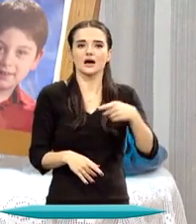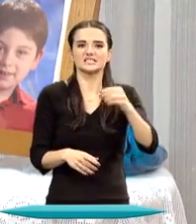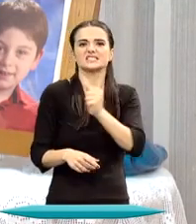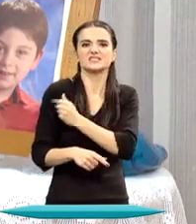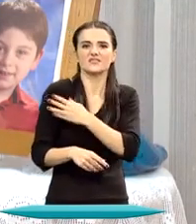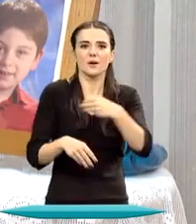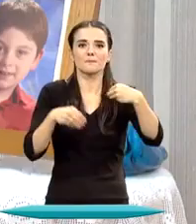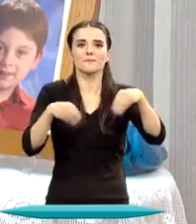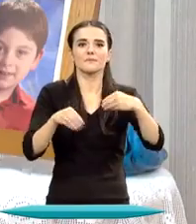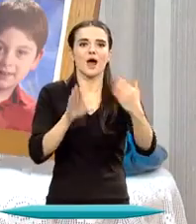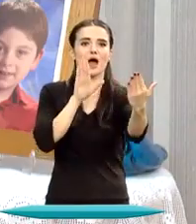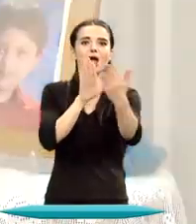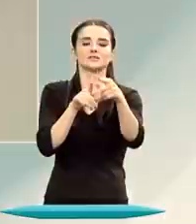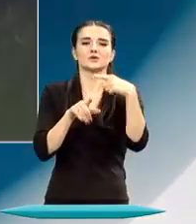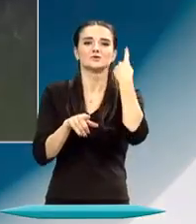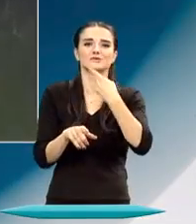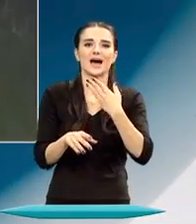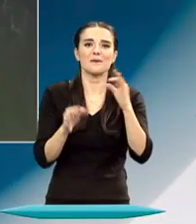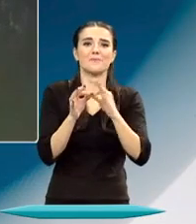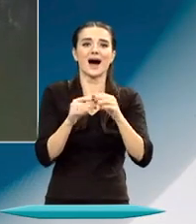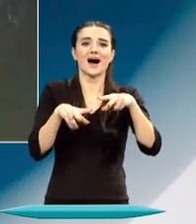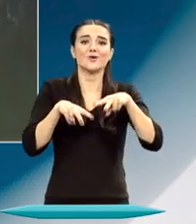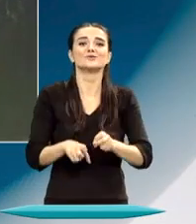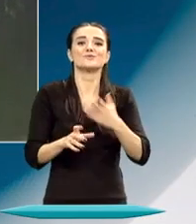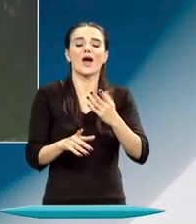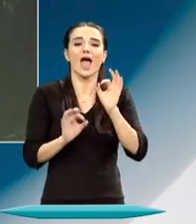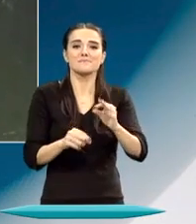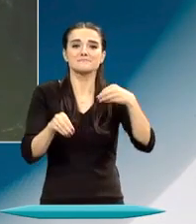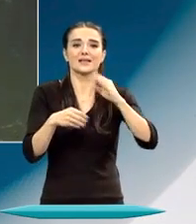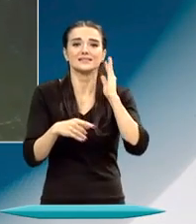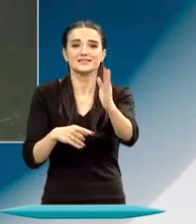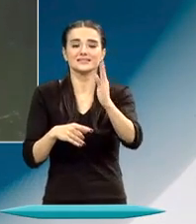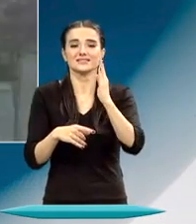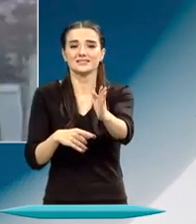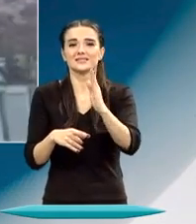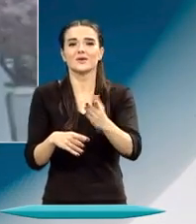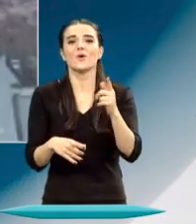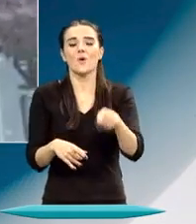annem başında Baha'nın, yine her zamanki gibi.